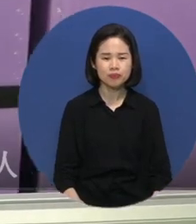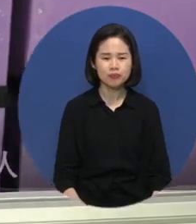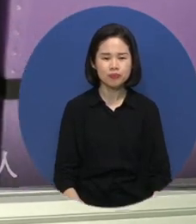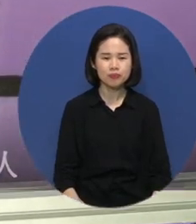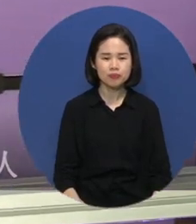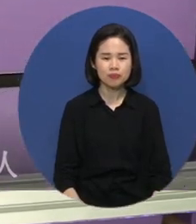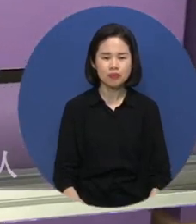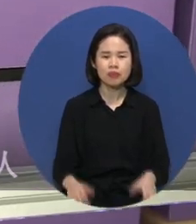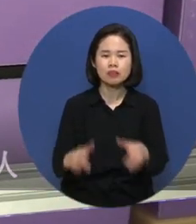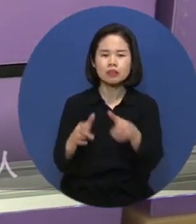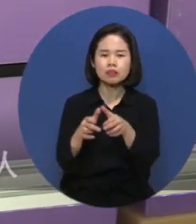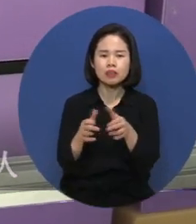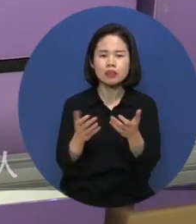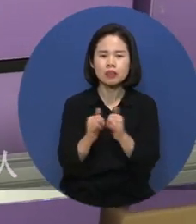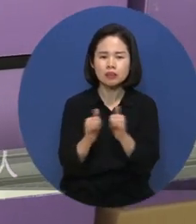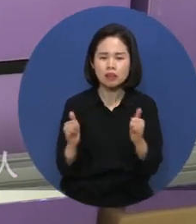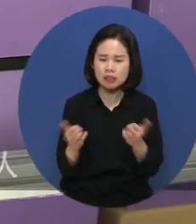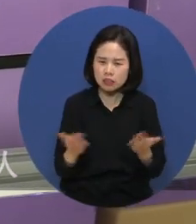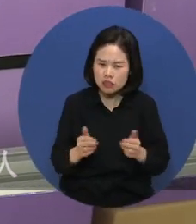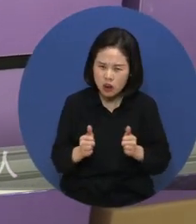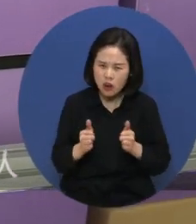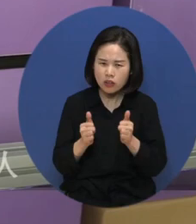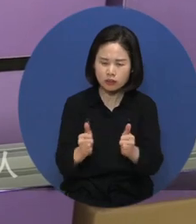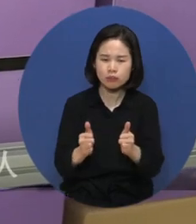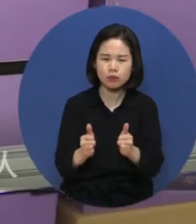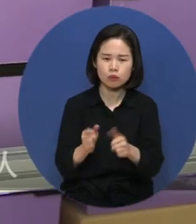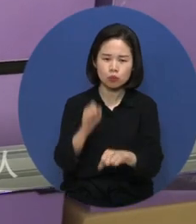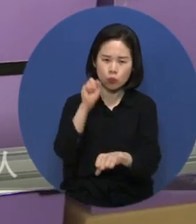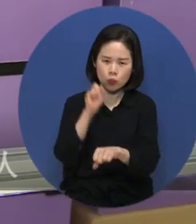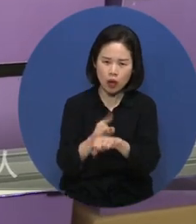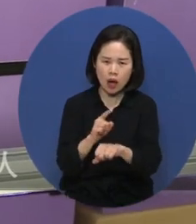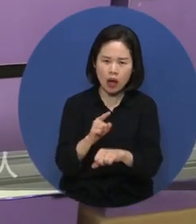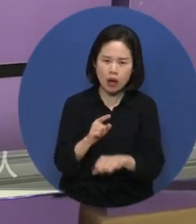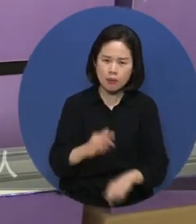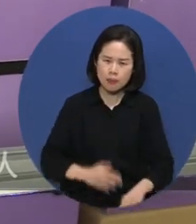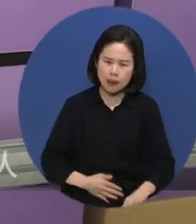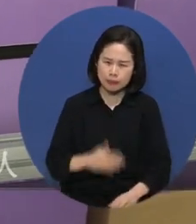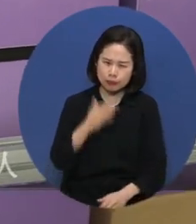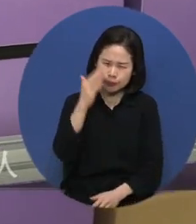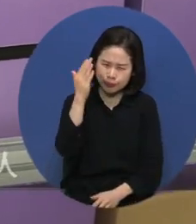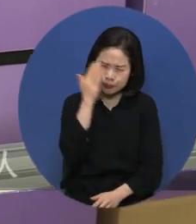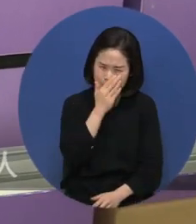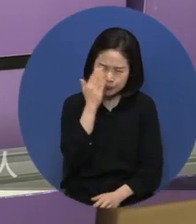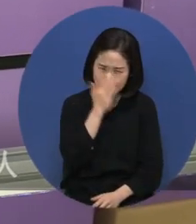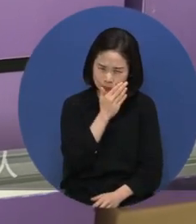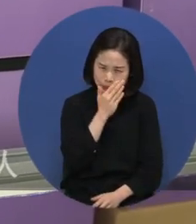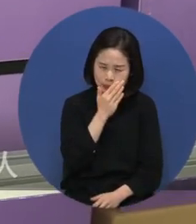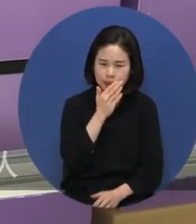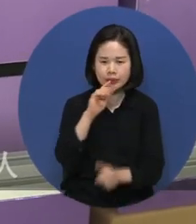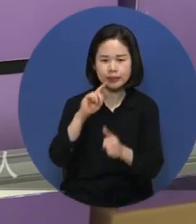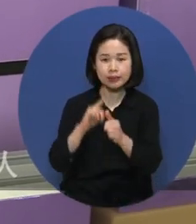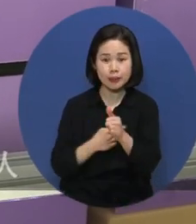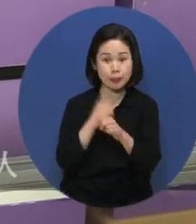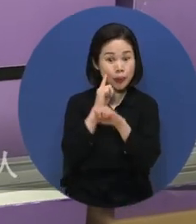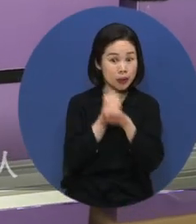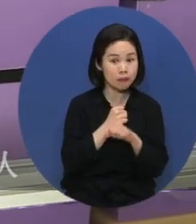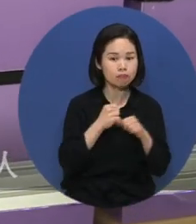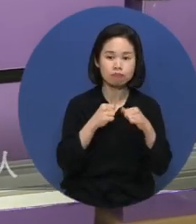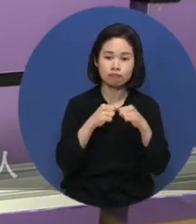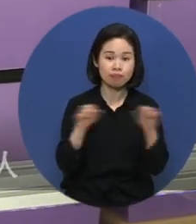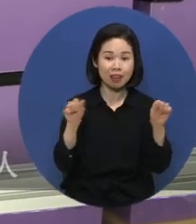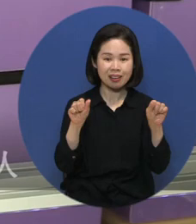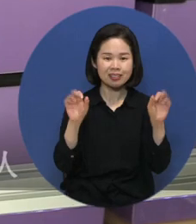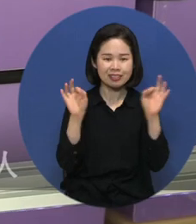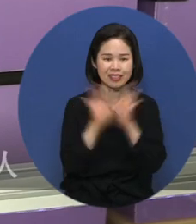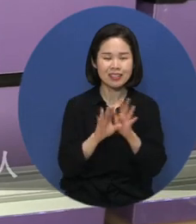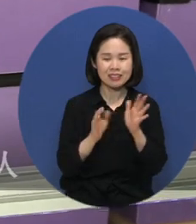어느 정도는 워낙 열심히 하고. 워낙 풍부하니까 그런 게 없어.